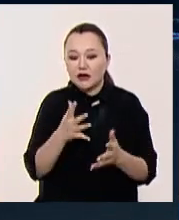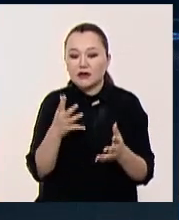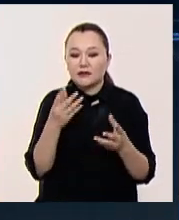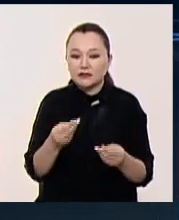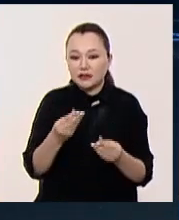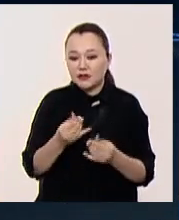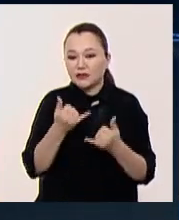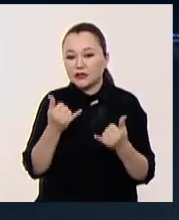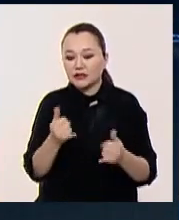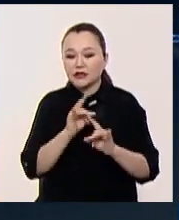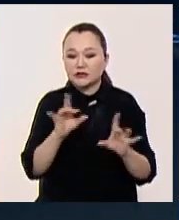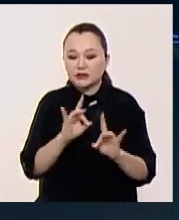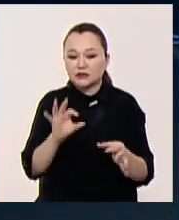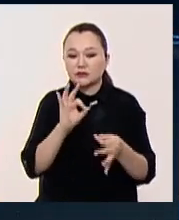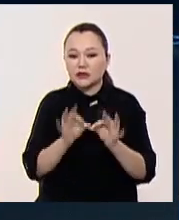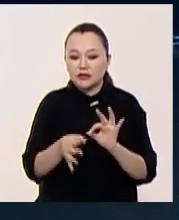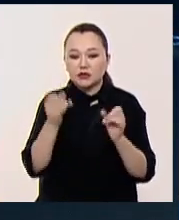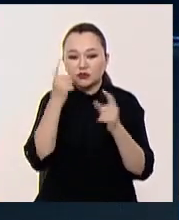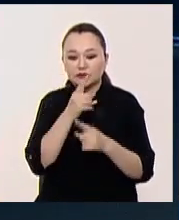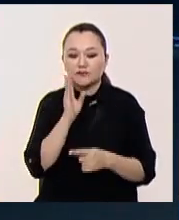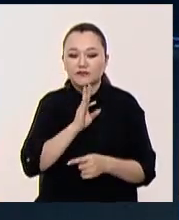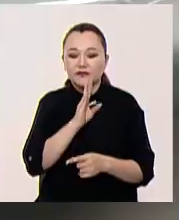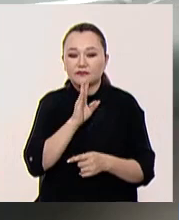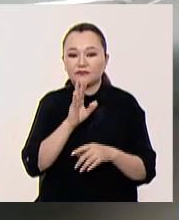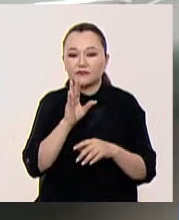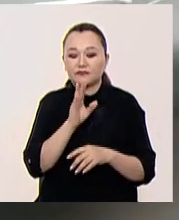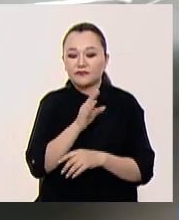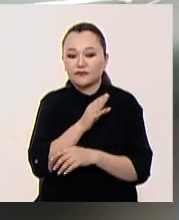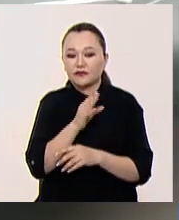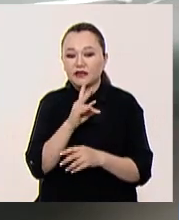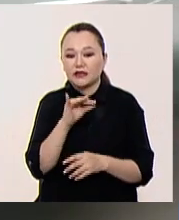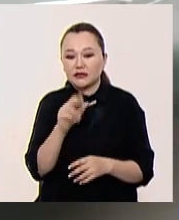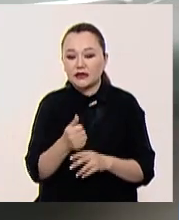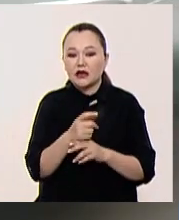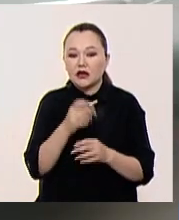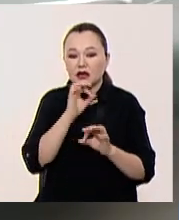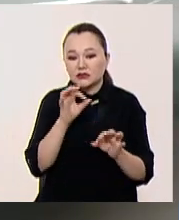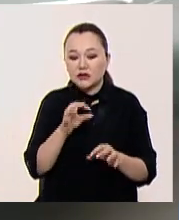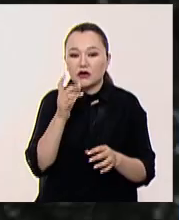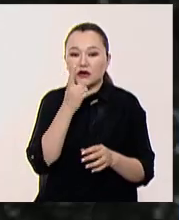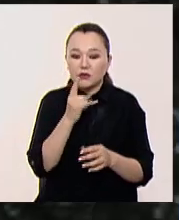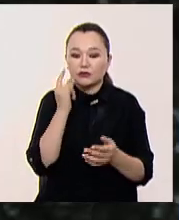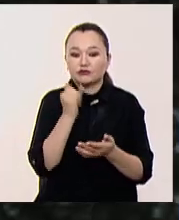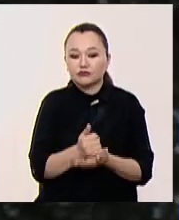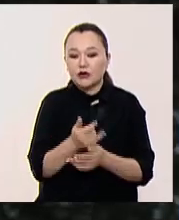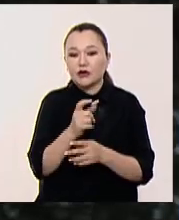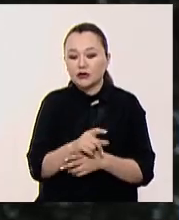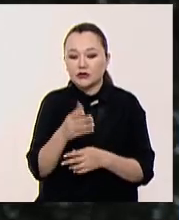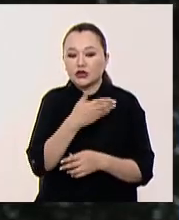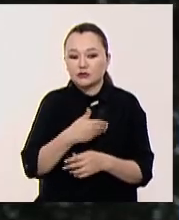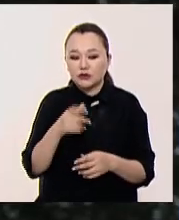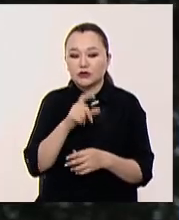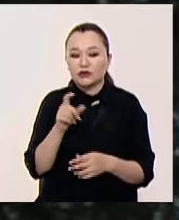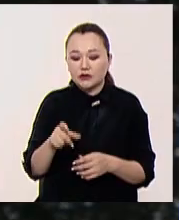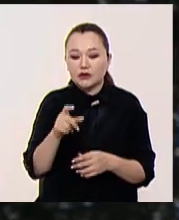послаблениях, говорят врачи, узнавала Нина Шапо. Говорить о том, что ребенок зачат в пробирке, в нашем обществе не